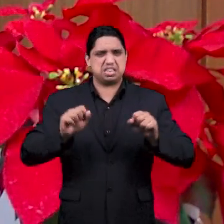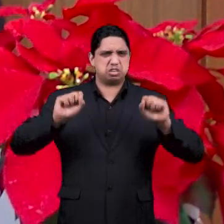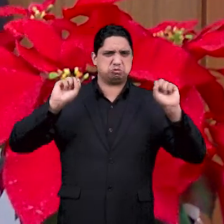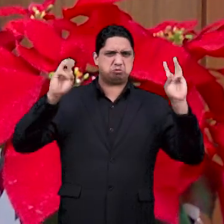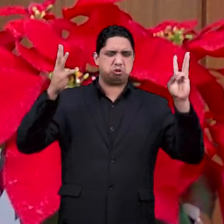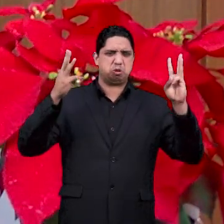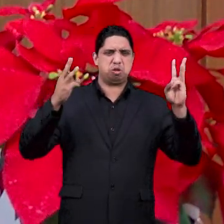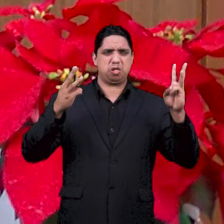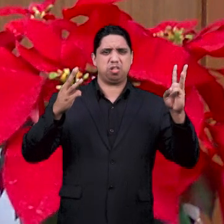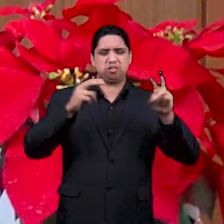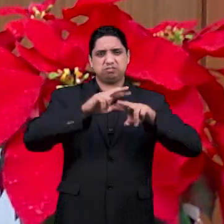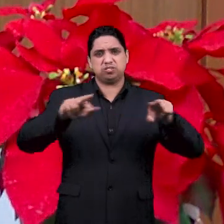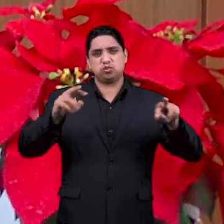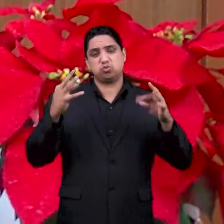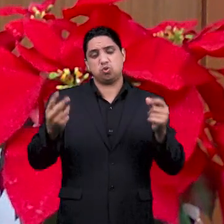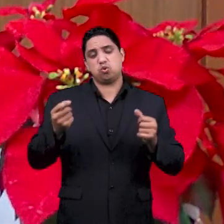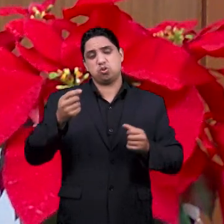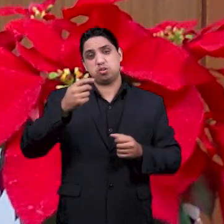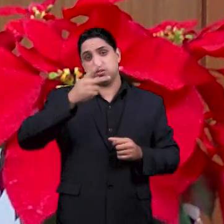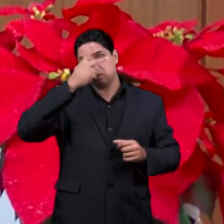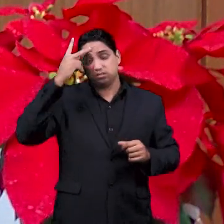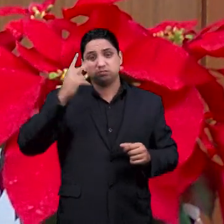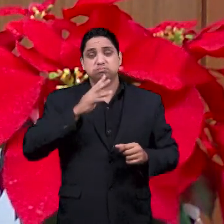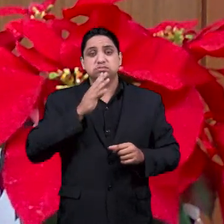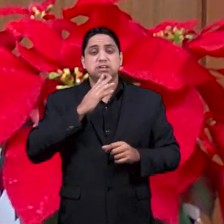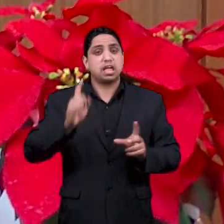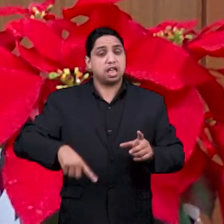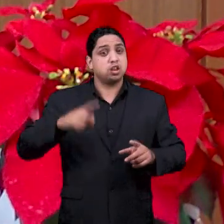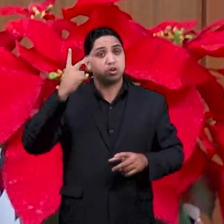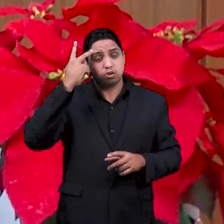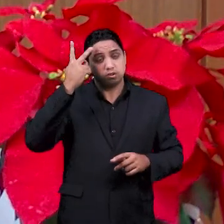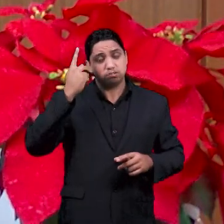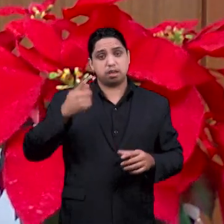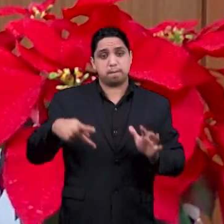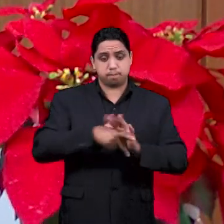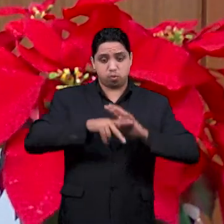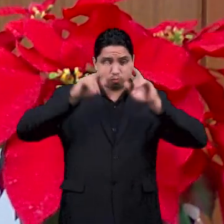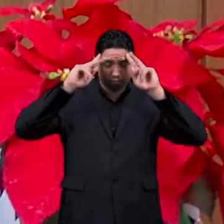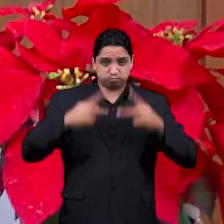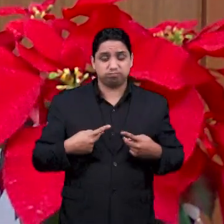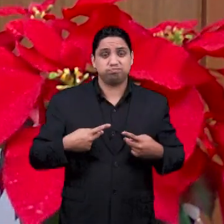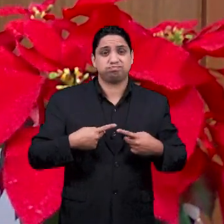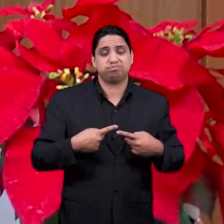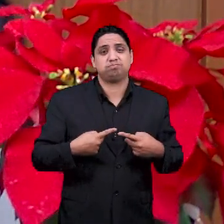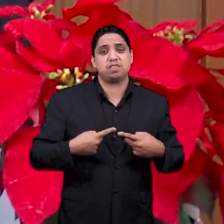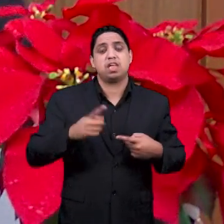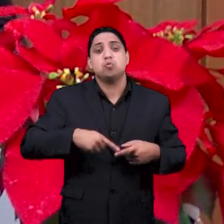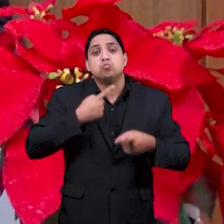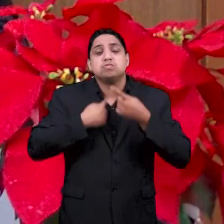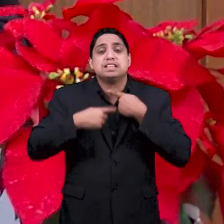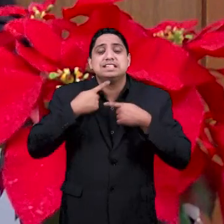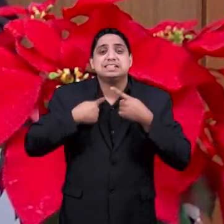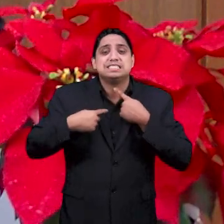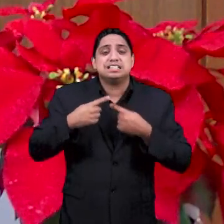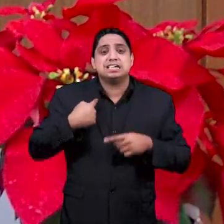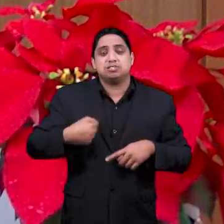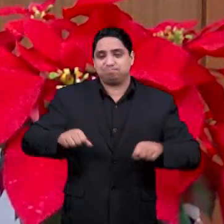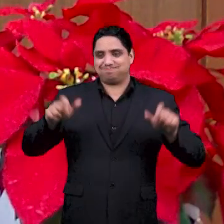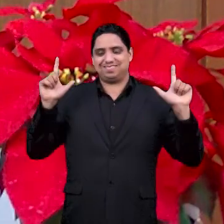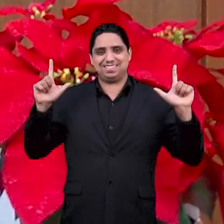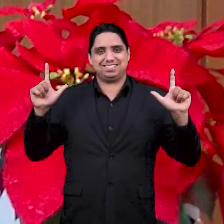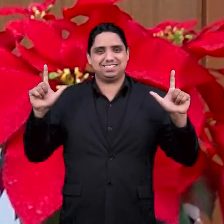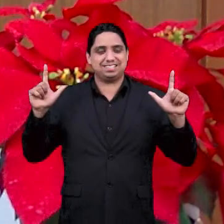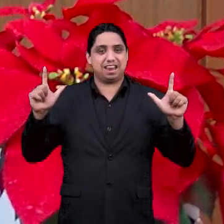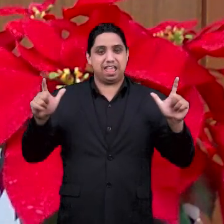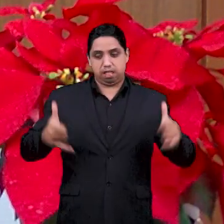прославиться сам, себя показать, то, что вы все уже знаете, это естественно для плотского человека, его